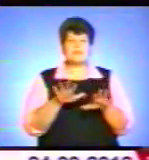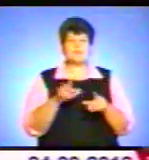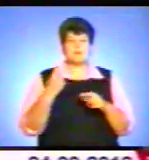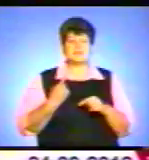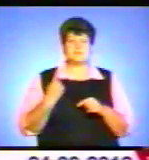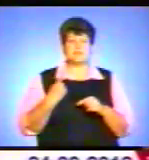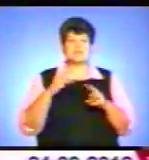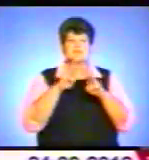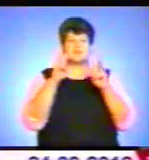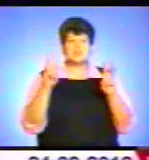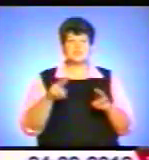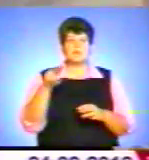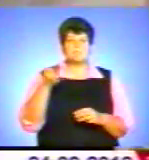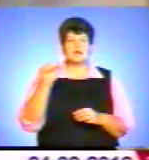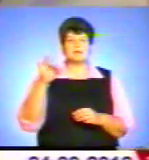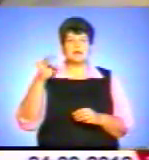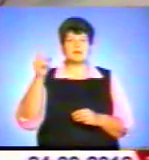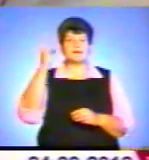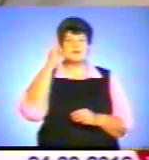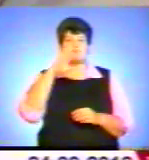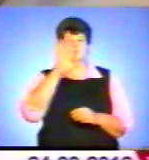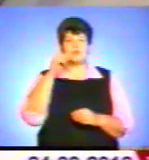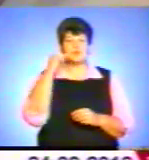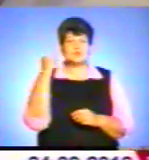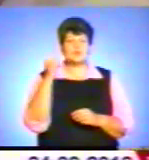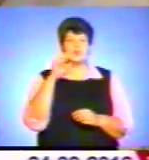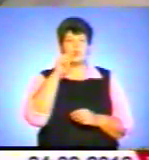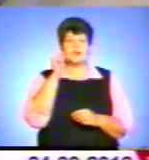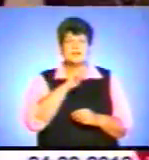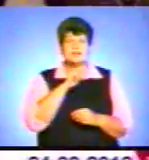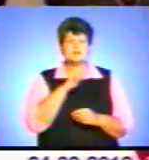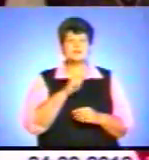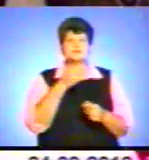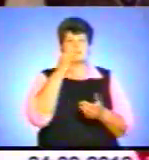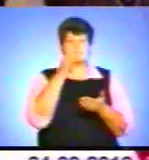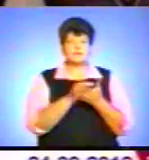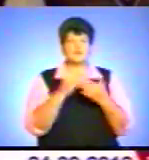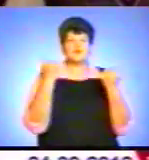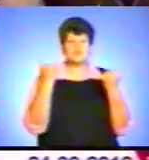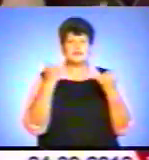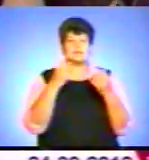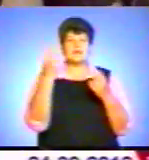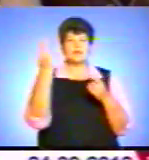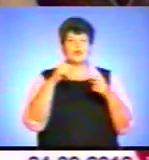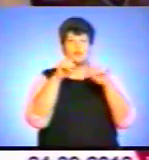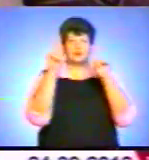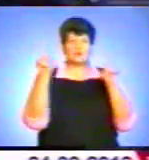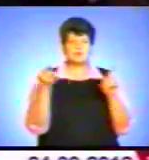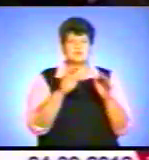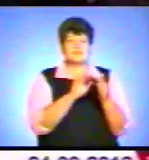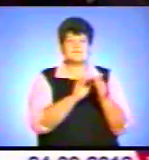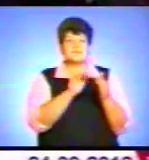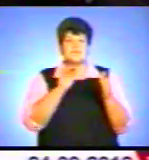Святійший патріарх Київський і всієї Руси України Філарет зазначив, що сучасні іконописці відходять від древніх канонів